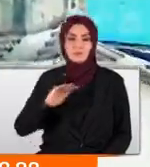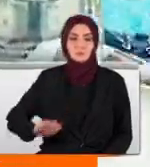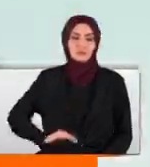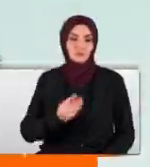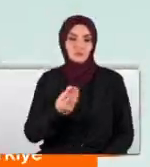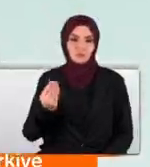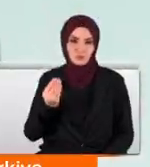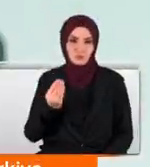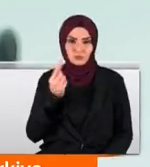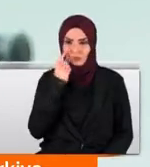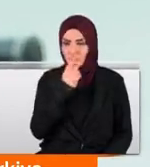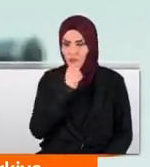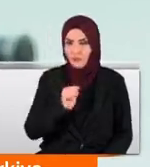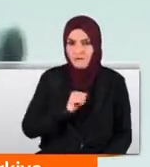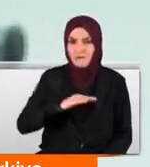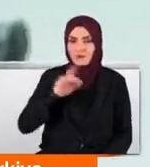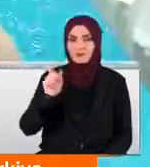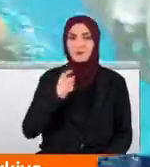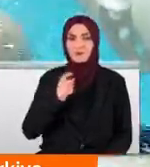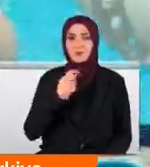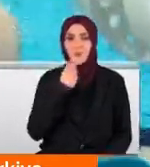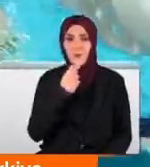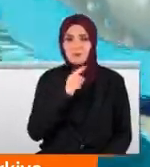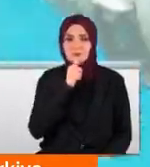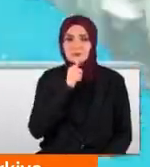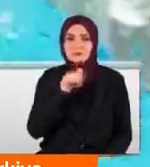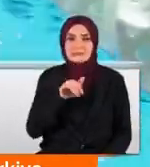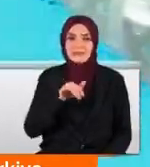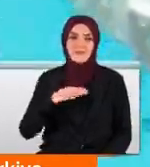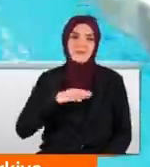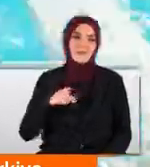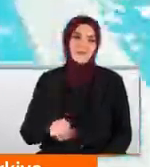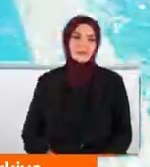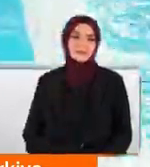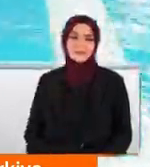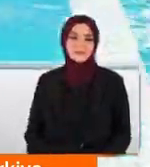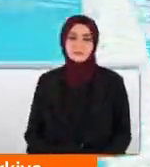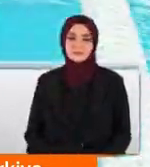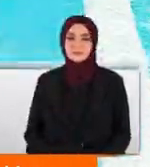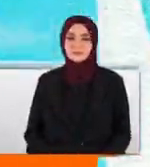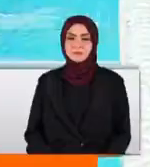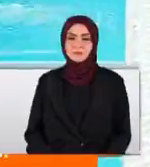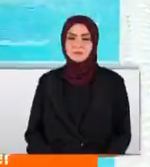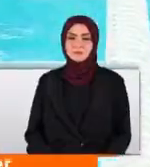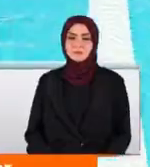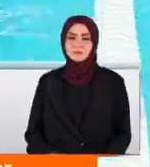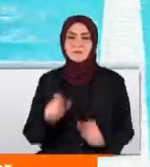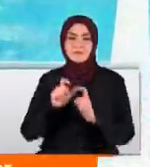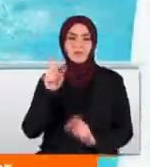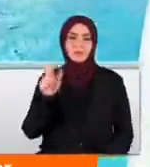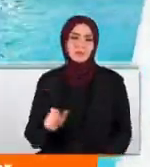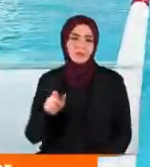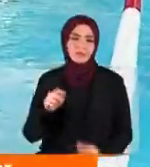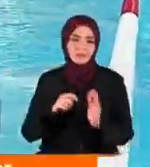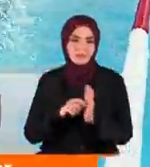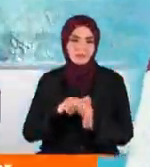gözlerinde büyük korku var. Konuşurken sesleri titriyor. Saşa, Katila. Хорошо. Evet, Saşa sudan çıktı.